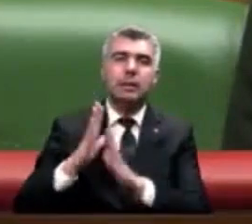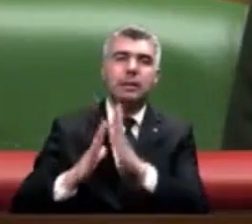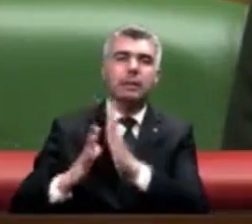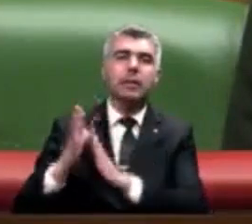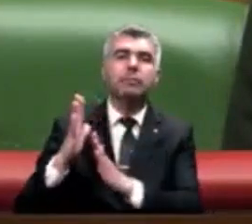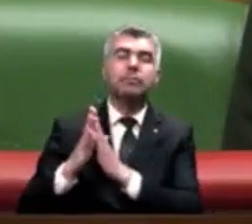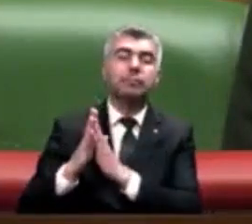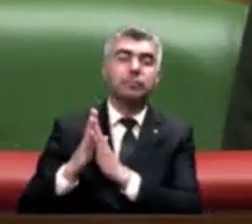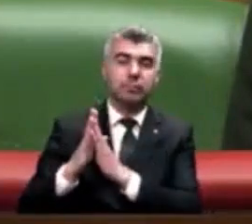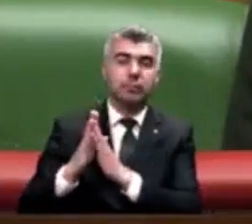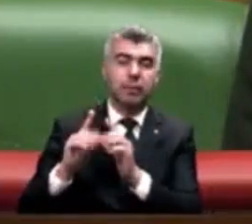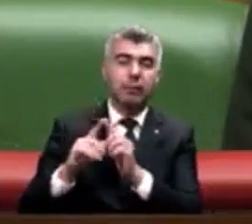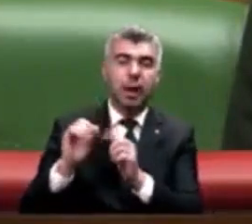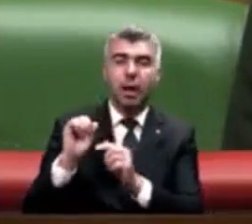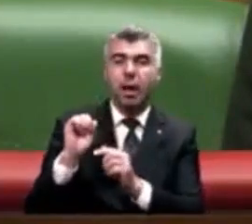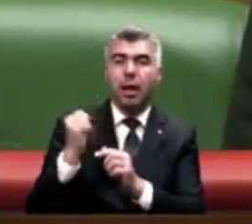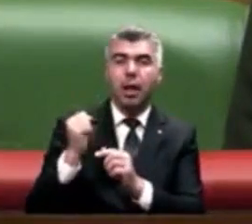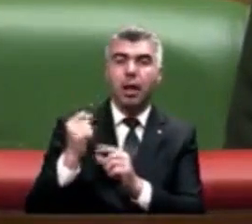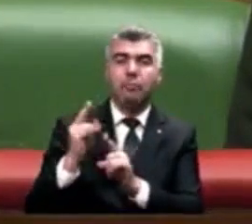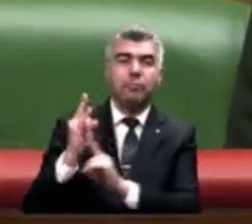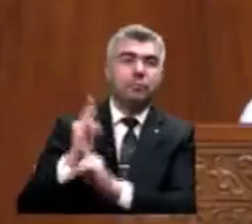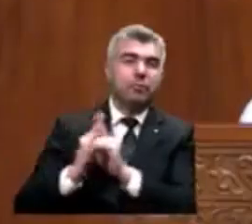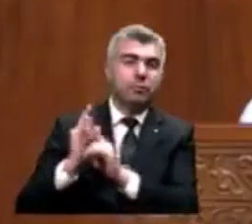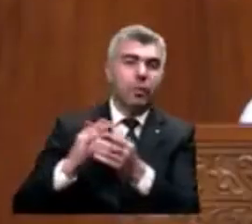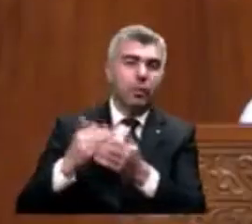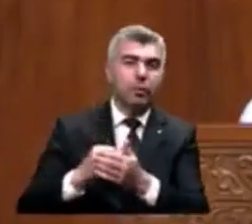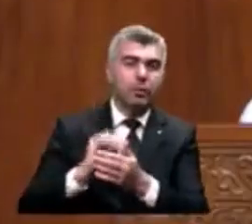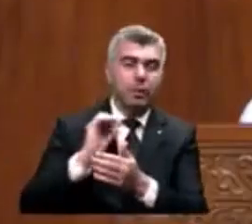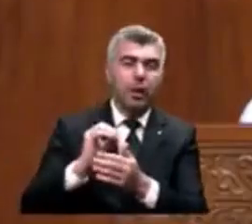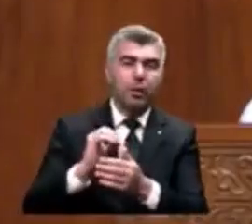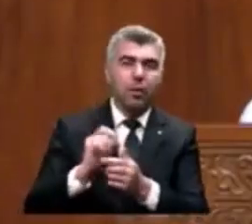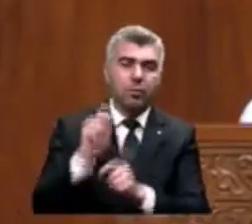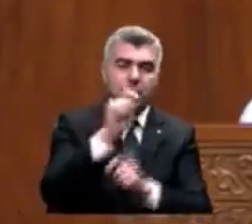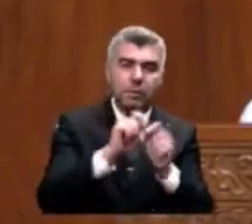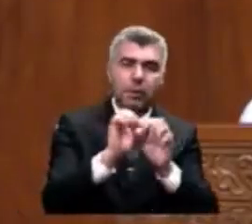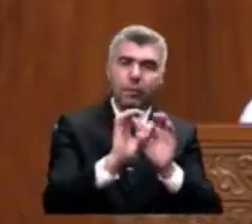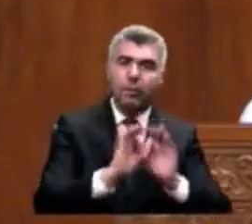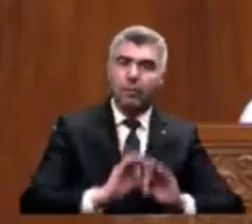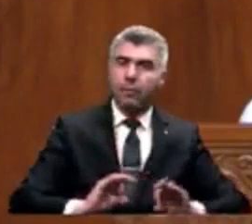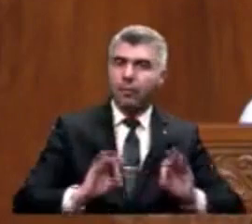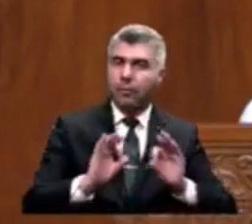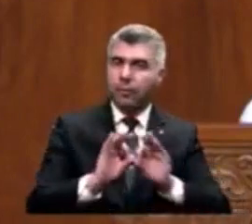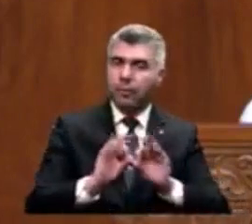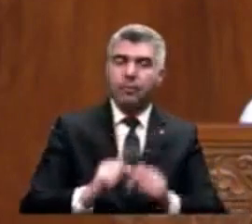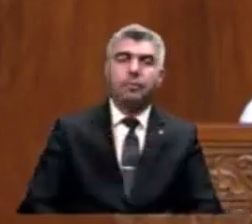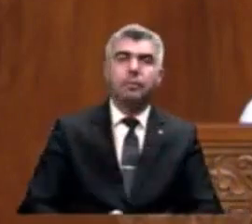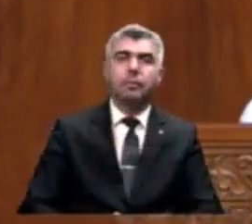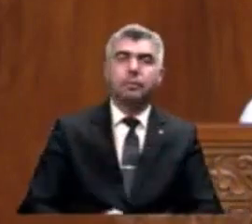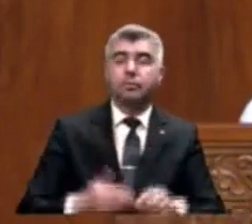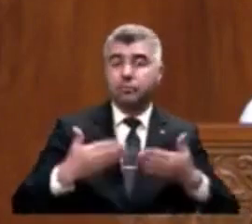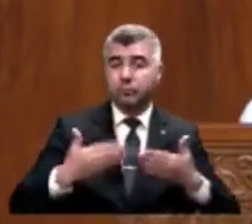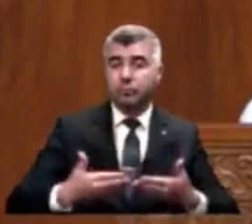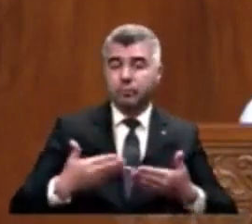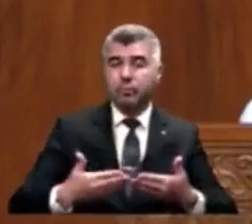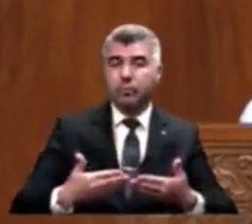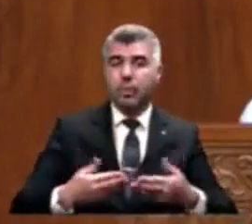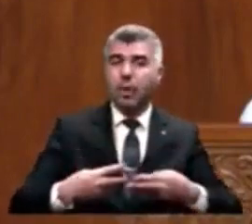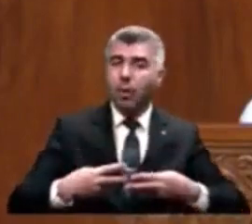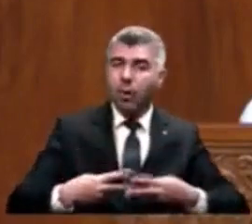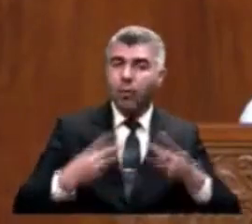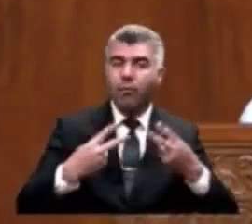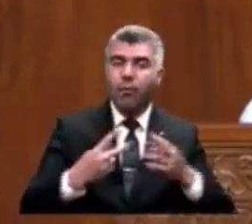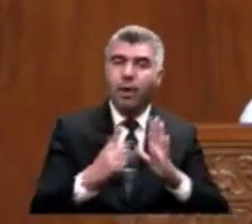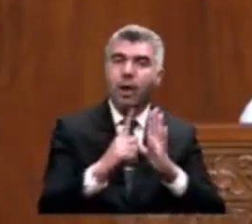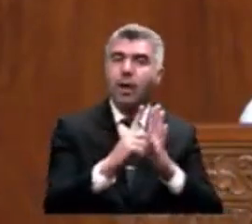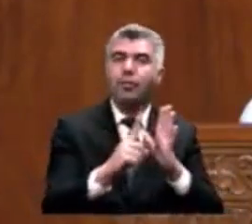عالقة لسنوات طويلة. وفي هذا الإطار جاء النظام الأساسي